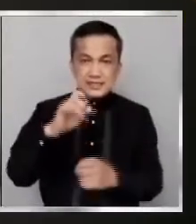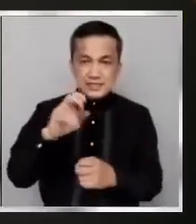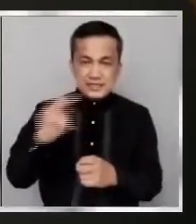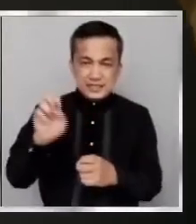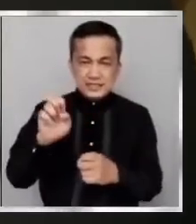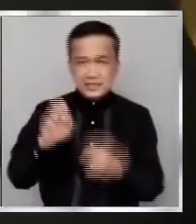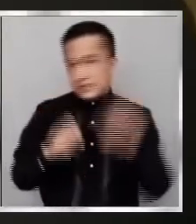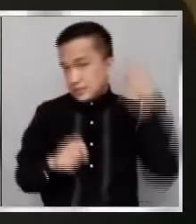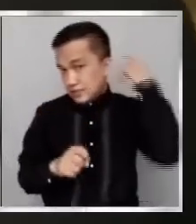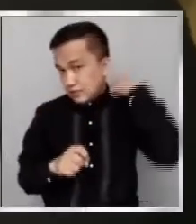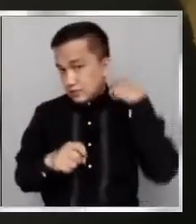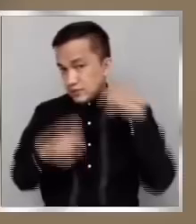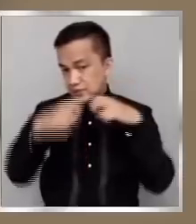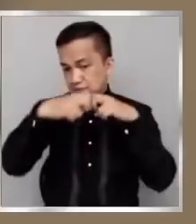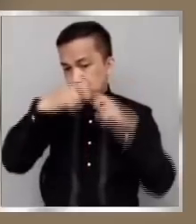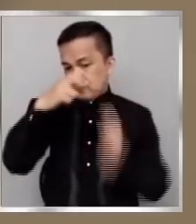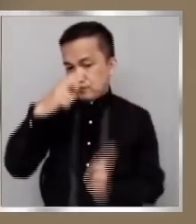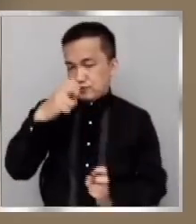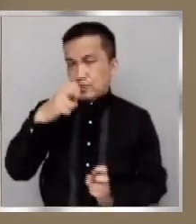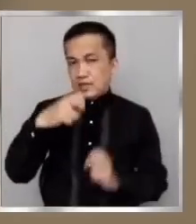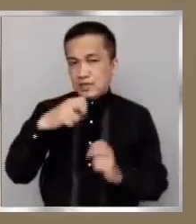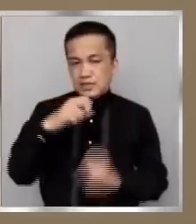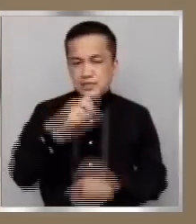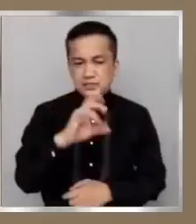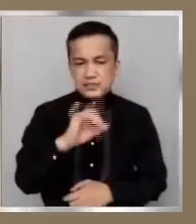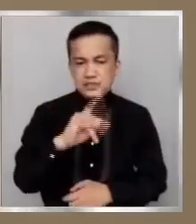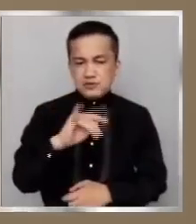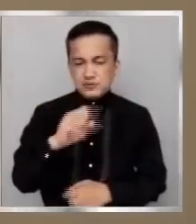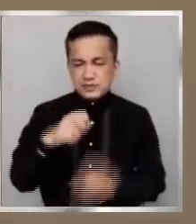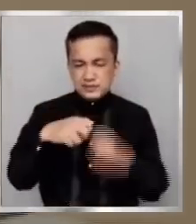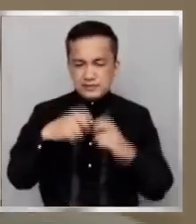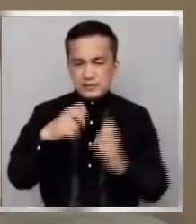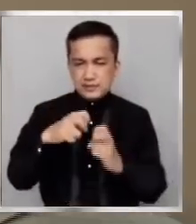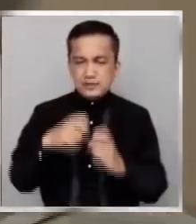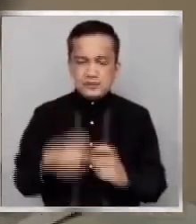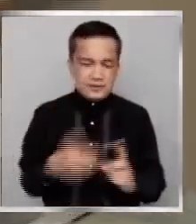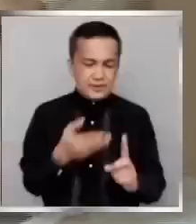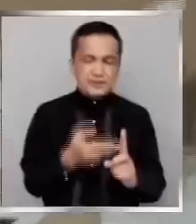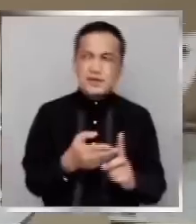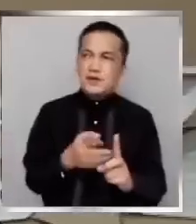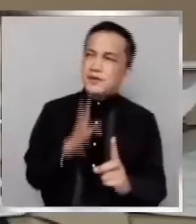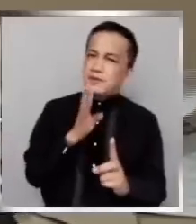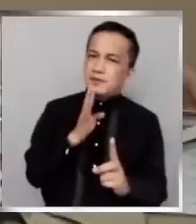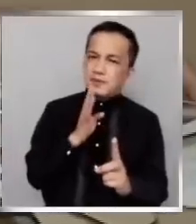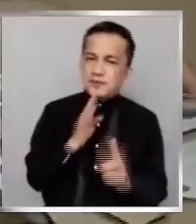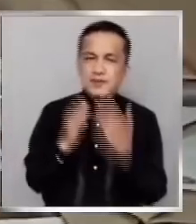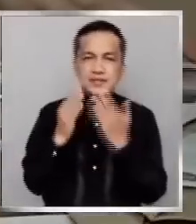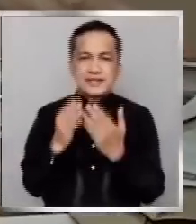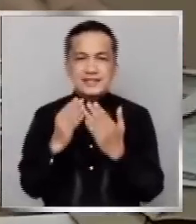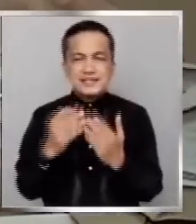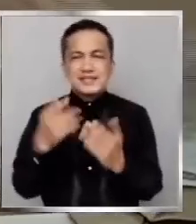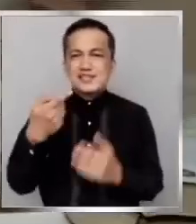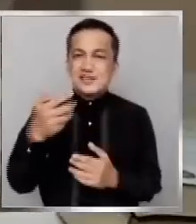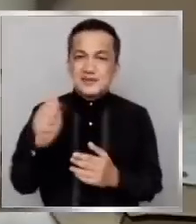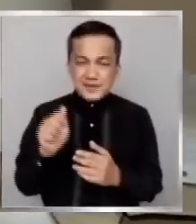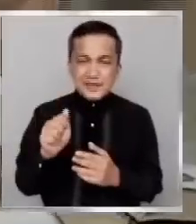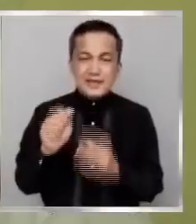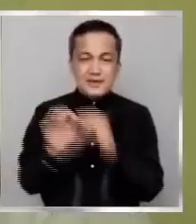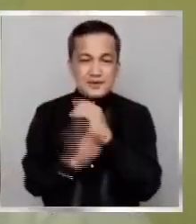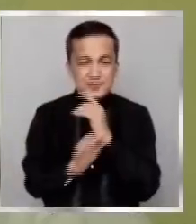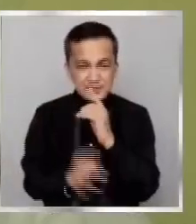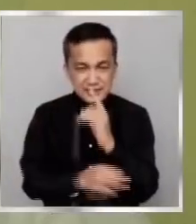yung sclerosis. Ako ay labis po ang pasasalamat sa GMA Foundation dahil ako